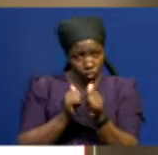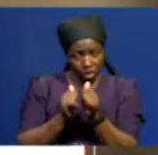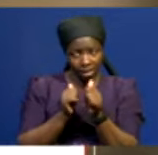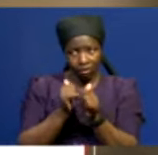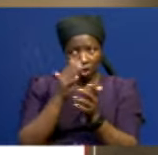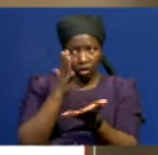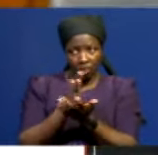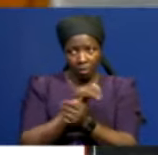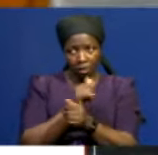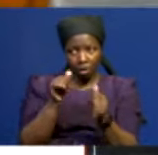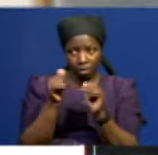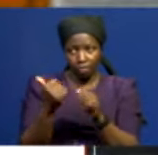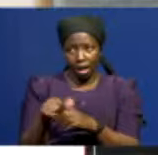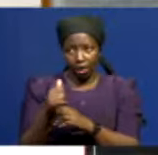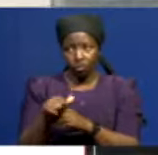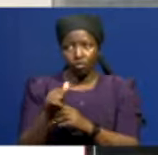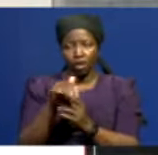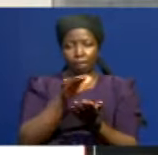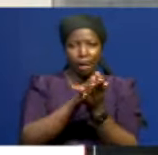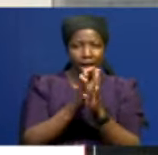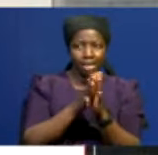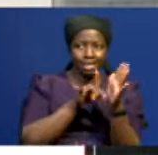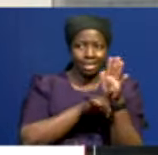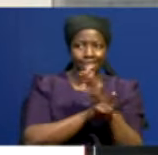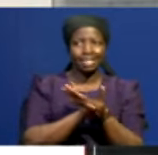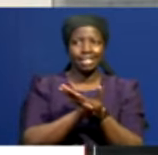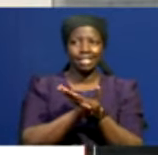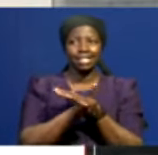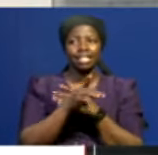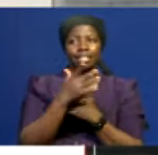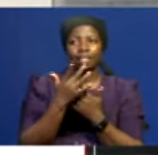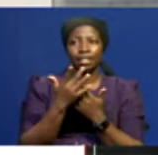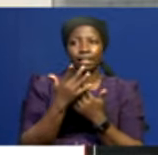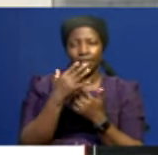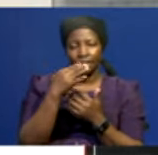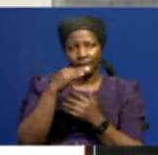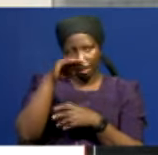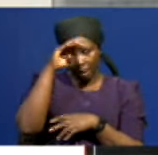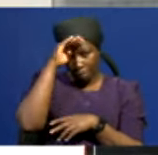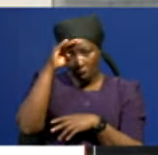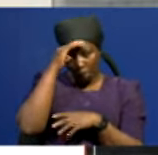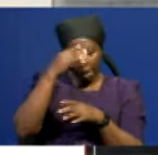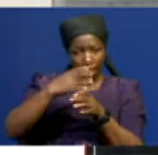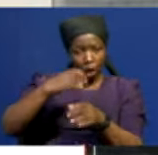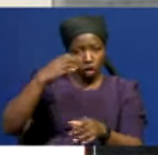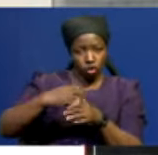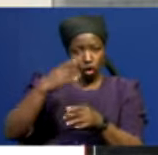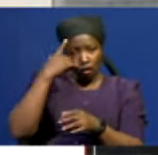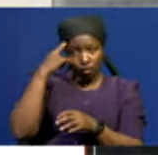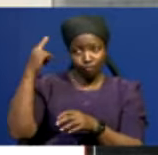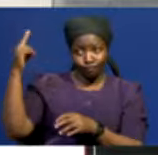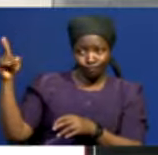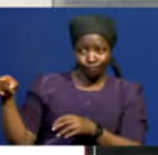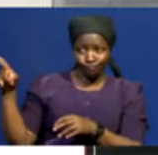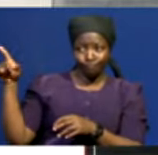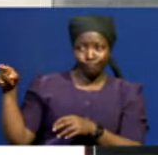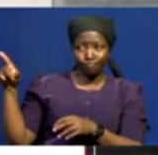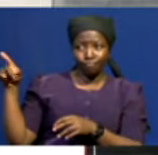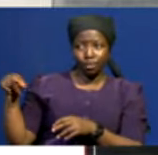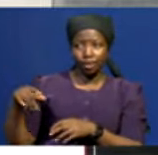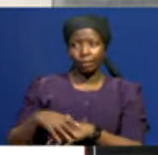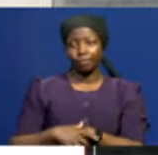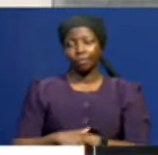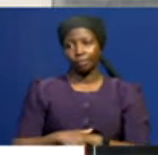ni maarufu katika vilabu vya humu nchini, zikiwemo Smart Vodka, Super Vodka, Blue Ice na People Vodka miongoni